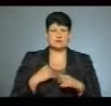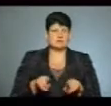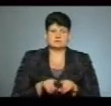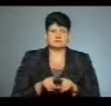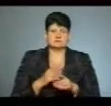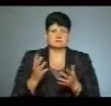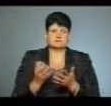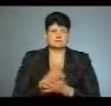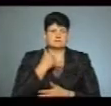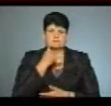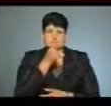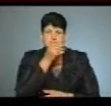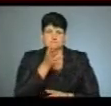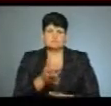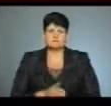не вдалося.